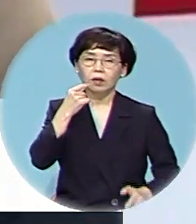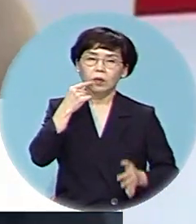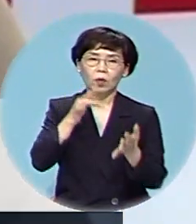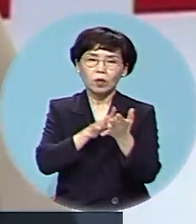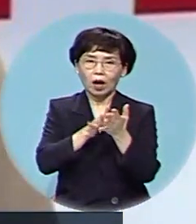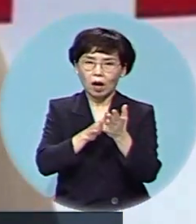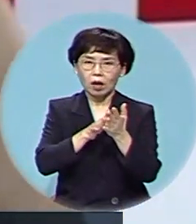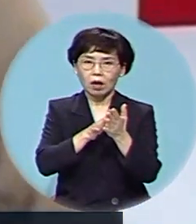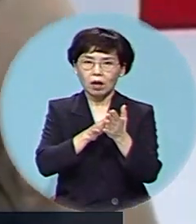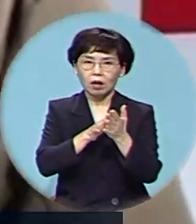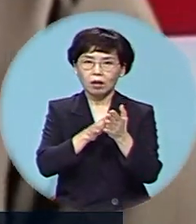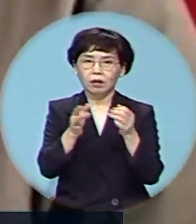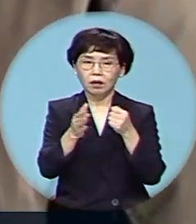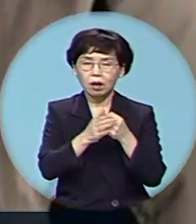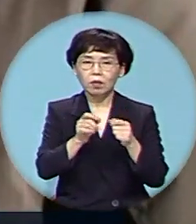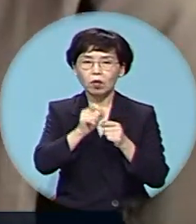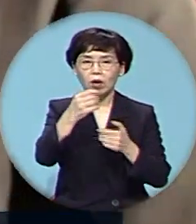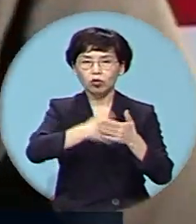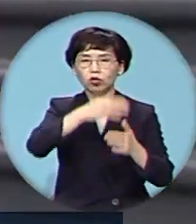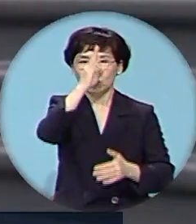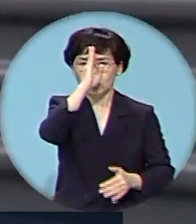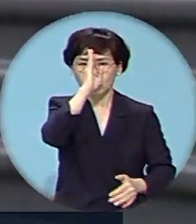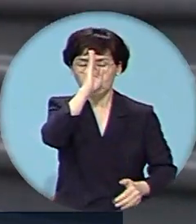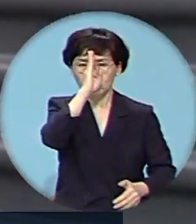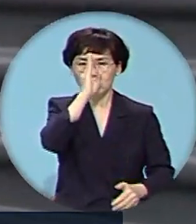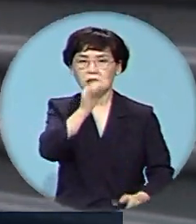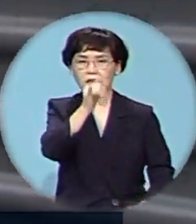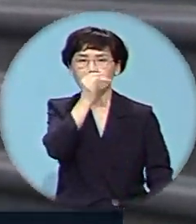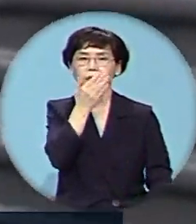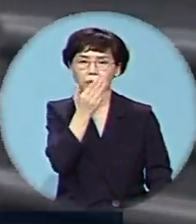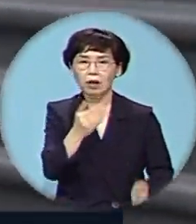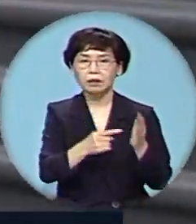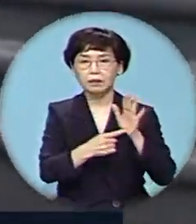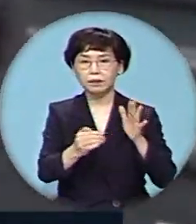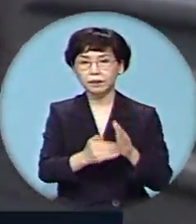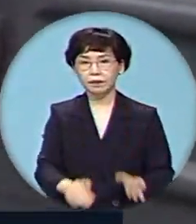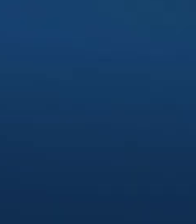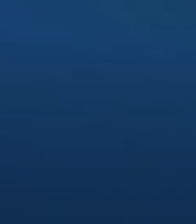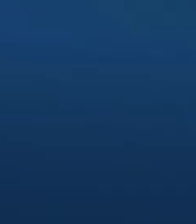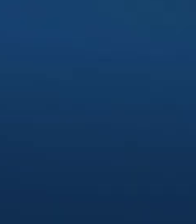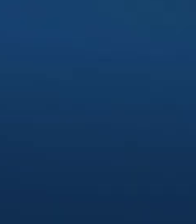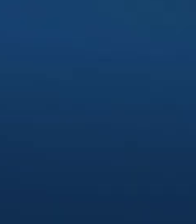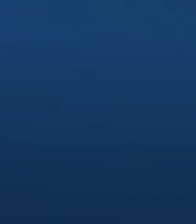독극물 중독에 따른 장기적 후유증을 여전히 배제할 수 없다고 덧붙였습니다.